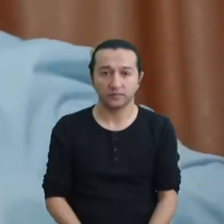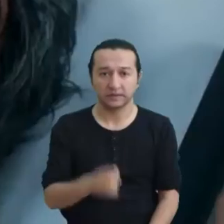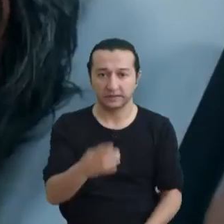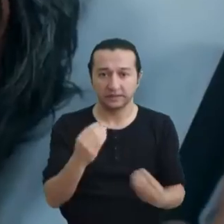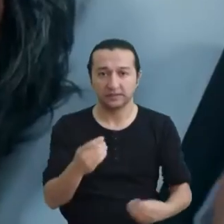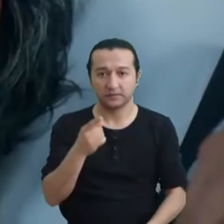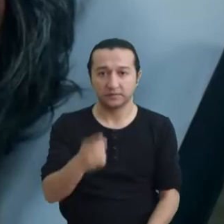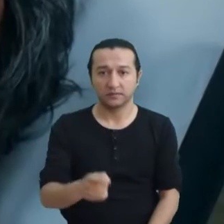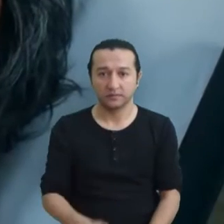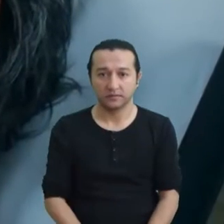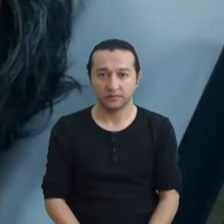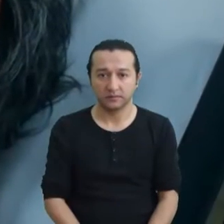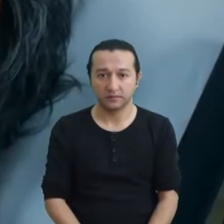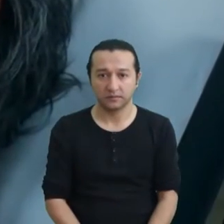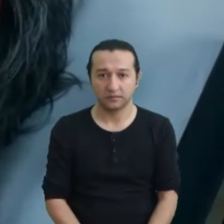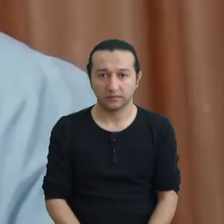İyi misin?